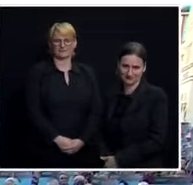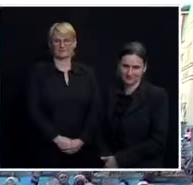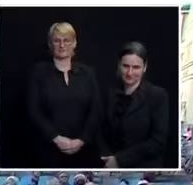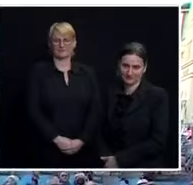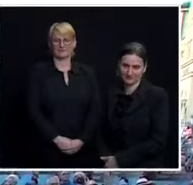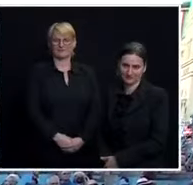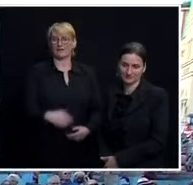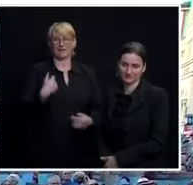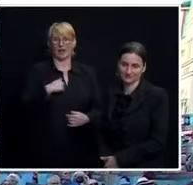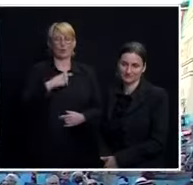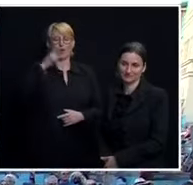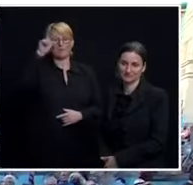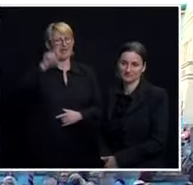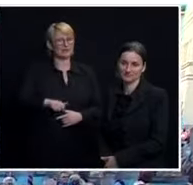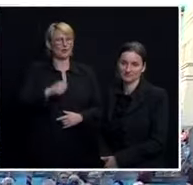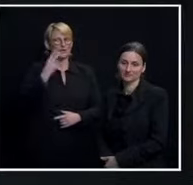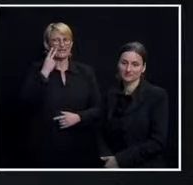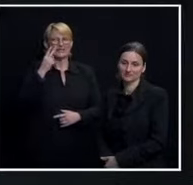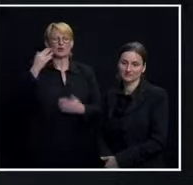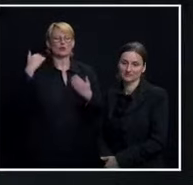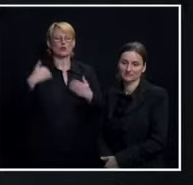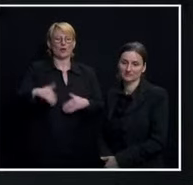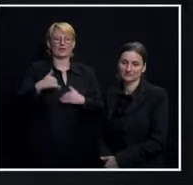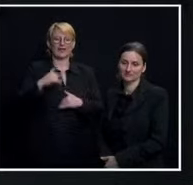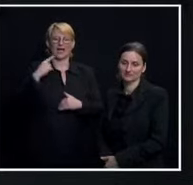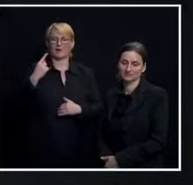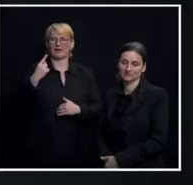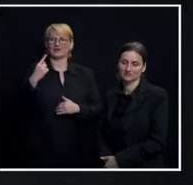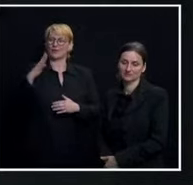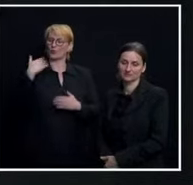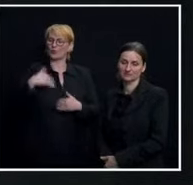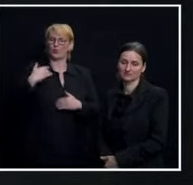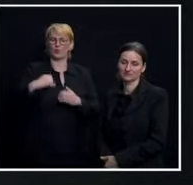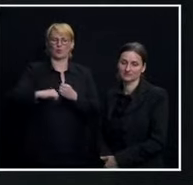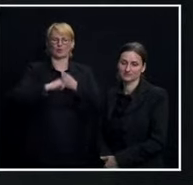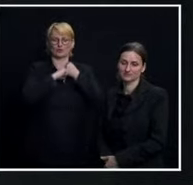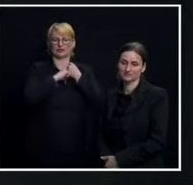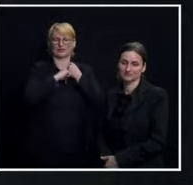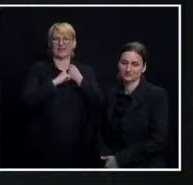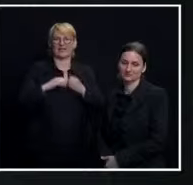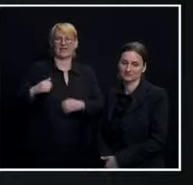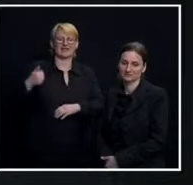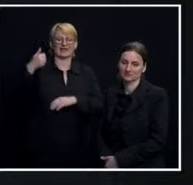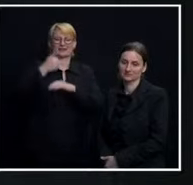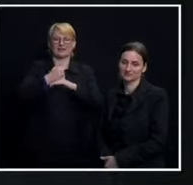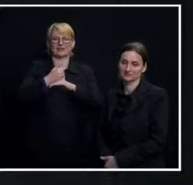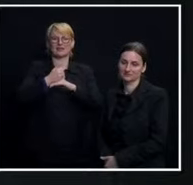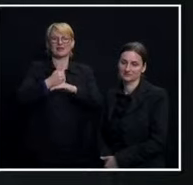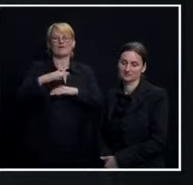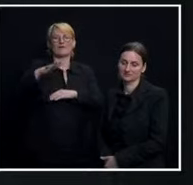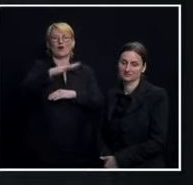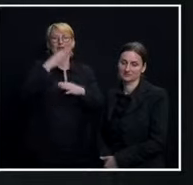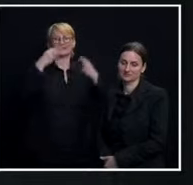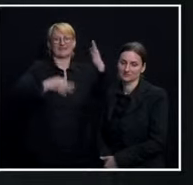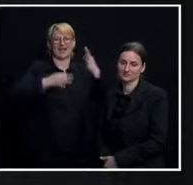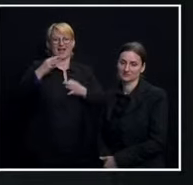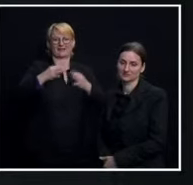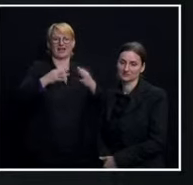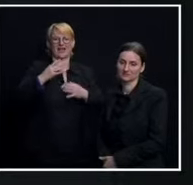Wenn ich auch noch nicht persönlich gesehen habe, aber er hat uns sehr, sehr unterstützt, den Intendanten des Münchner Volkstheaters, Herr Christian